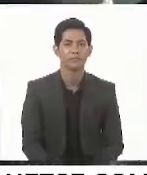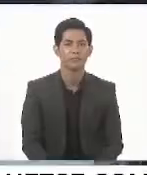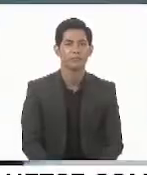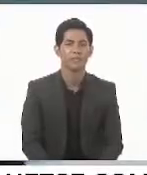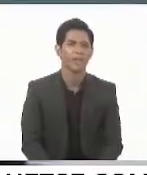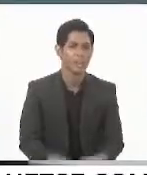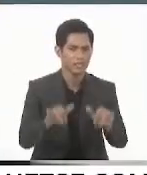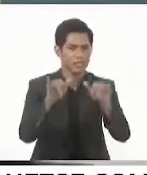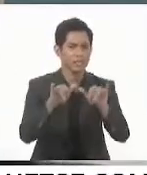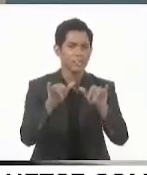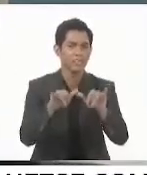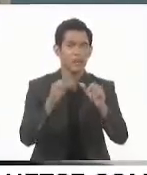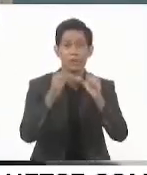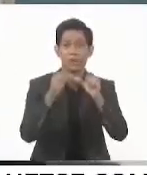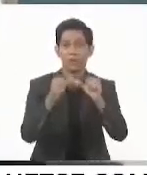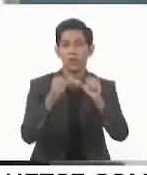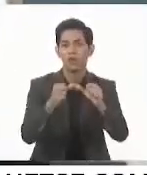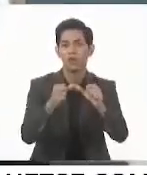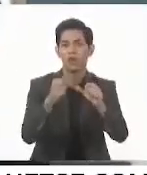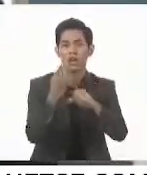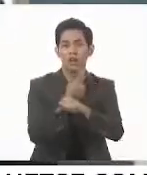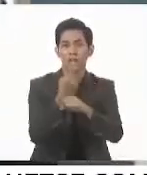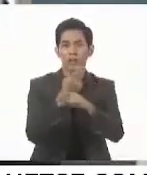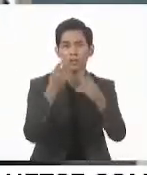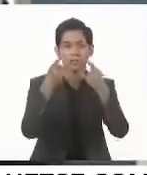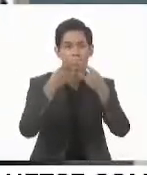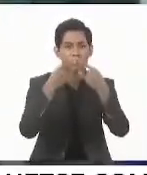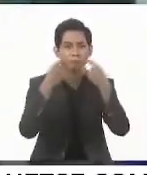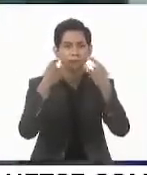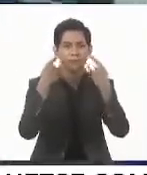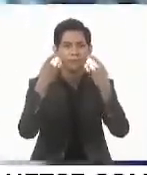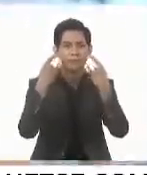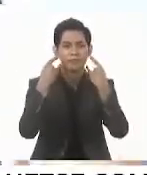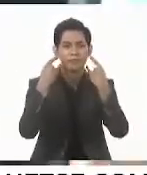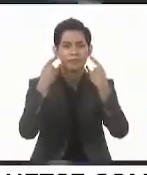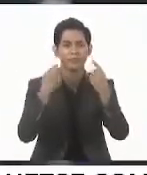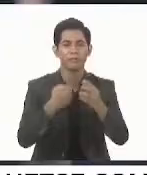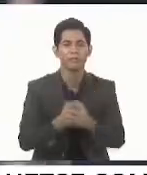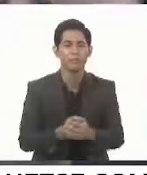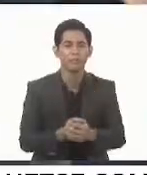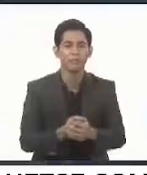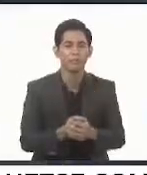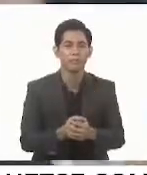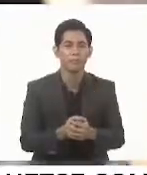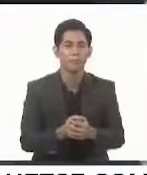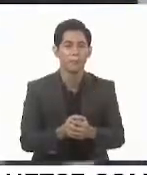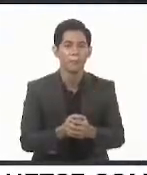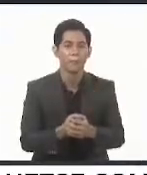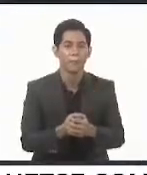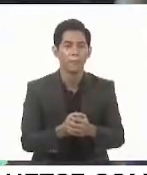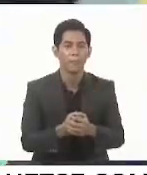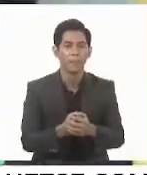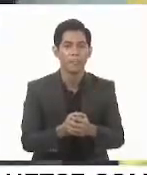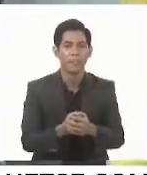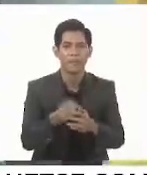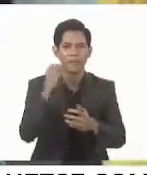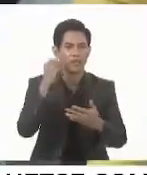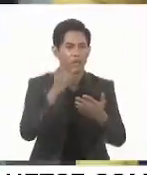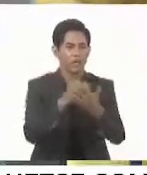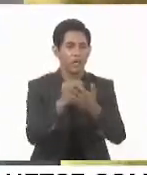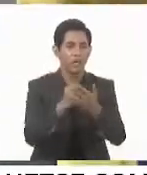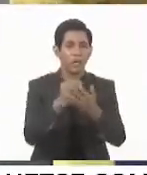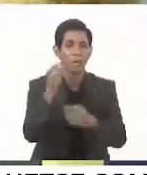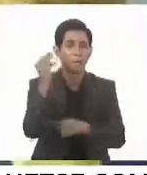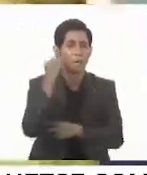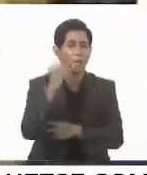Mananatiling mandato ng pamahalaan ang pagsusuot ng face mask. Itong binigyan diin ni DILG Undersecretary Martin Dino habang nasa